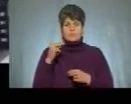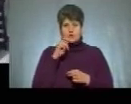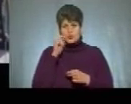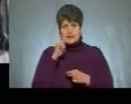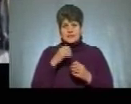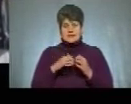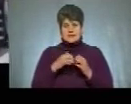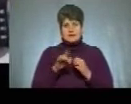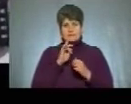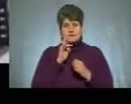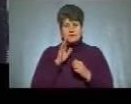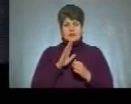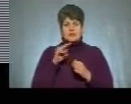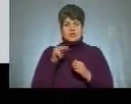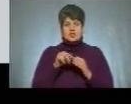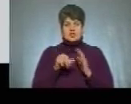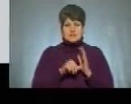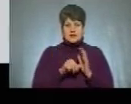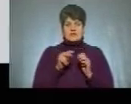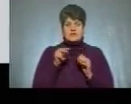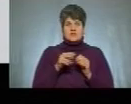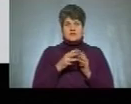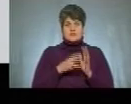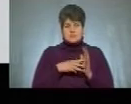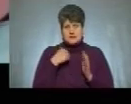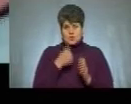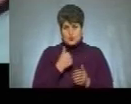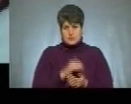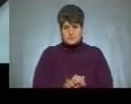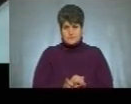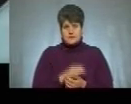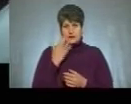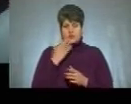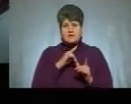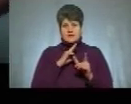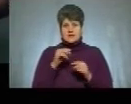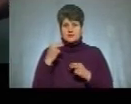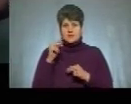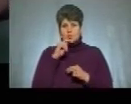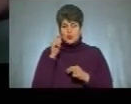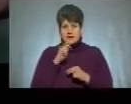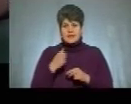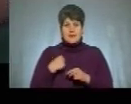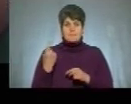серед юнаків та дівчат 2016 та 2018 років. Коли я виїжджала на чемпіонат України,